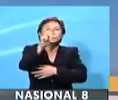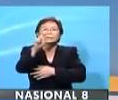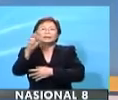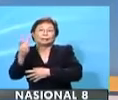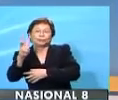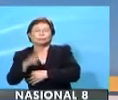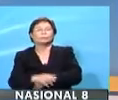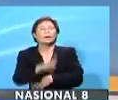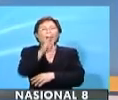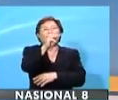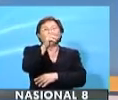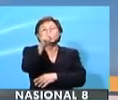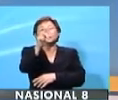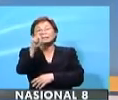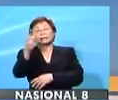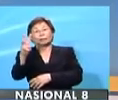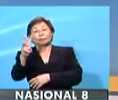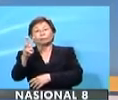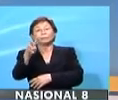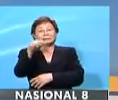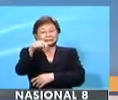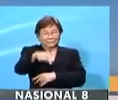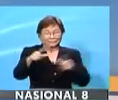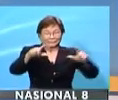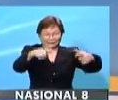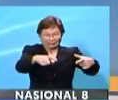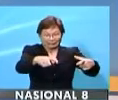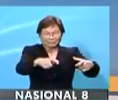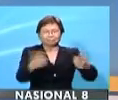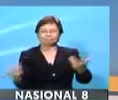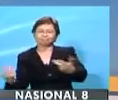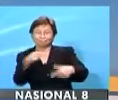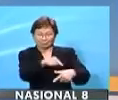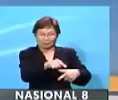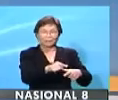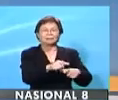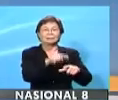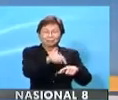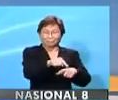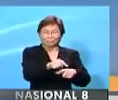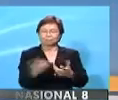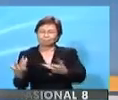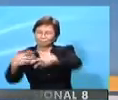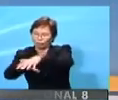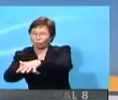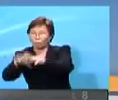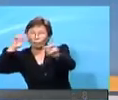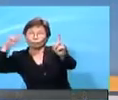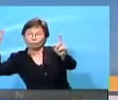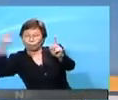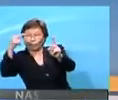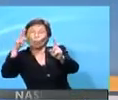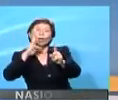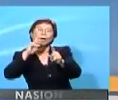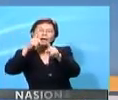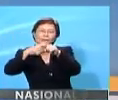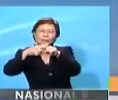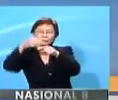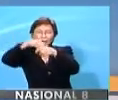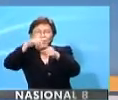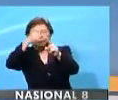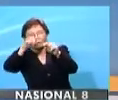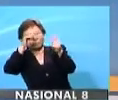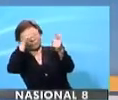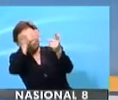MPPW. MPPW akan menjadi platform bagi mengintegrasikan perspektif wanita dalam pelbagai aspek. Ia akan